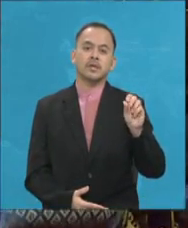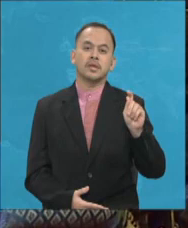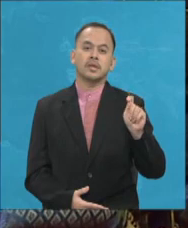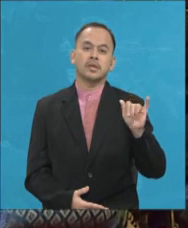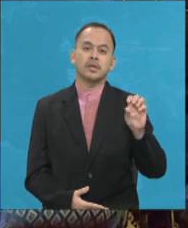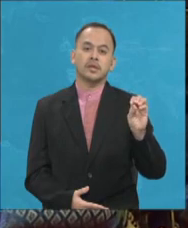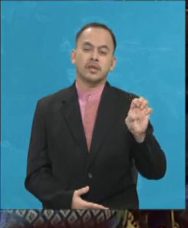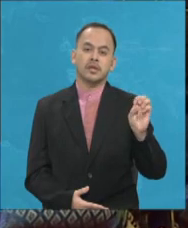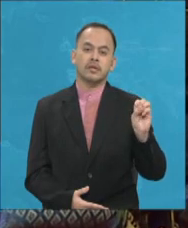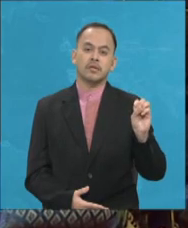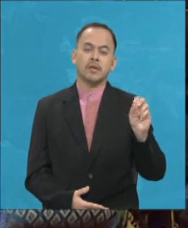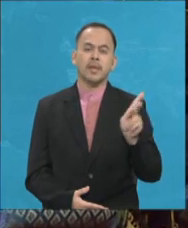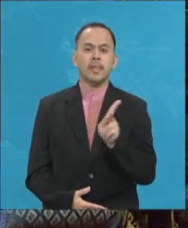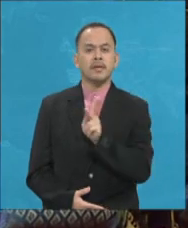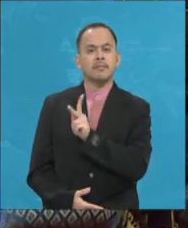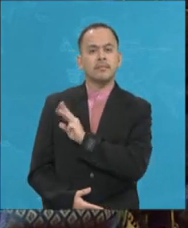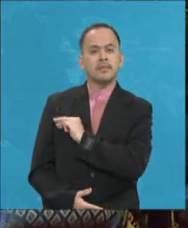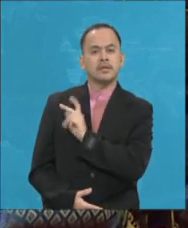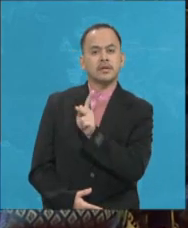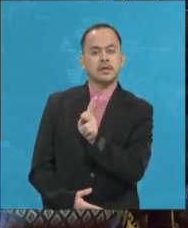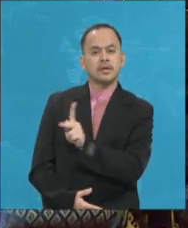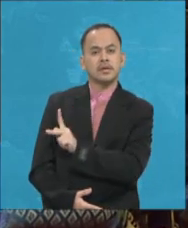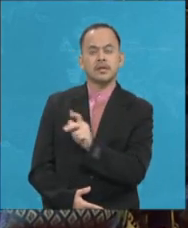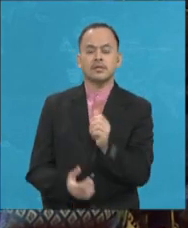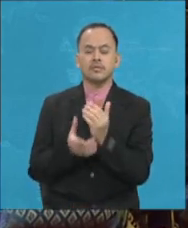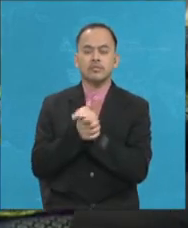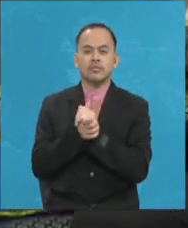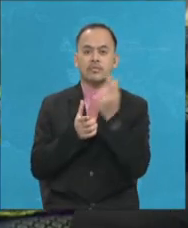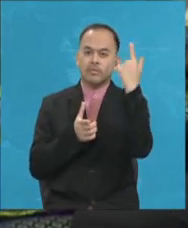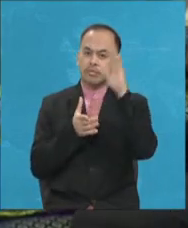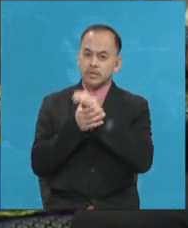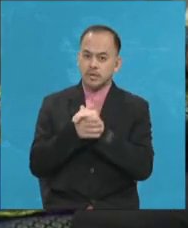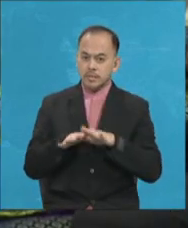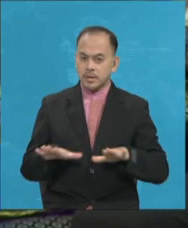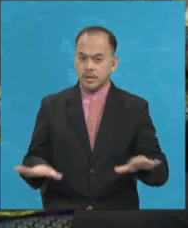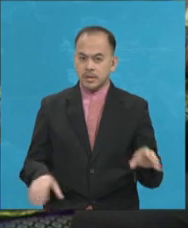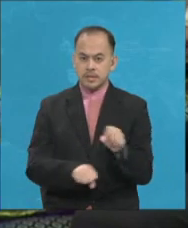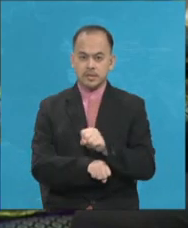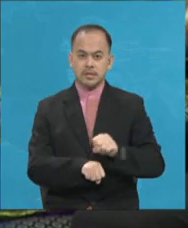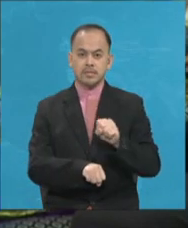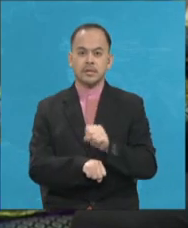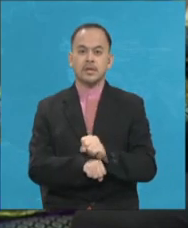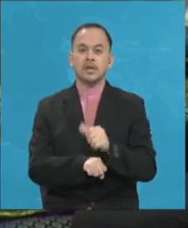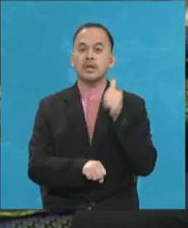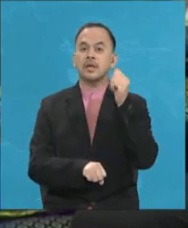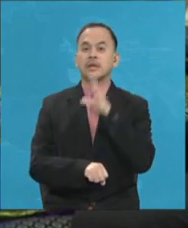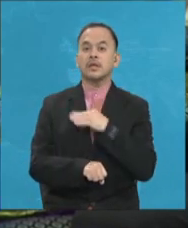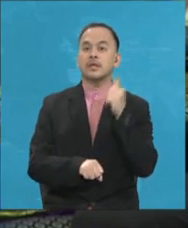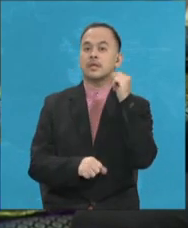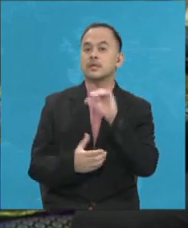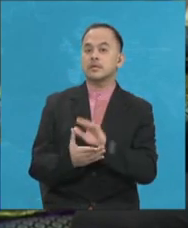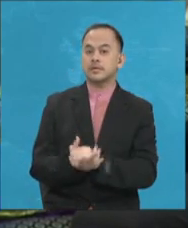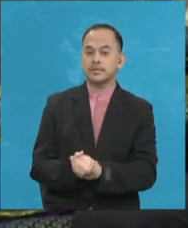menteri kanan dan menteri penyelaras bagi keselamatan Negara Republik Singapura dan istri